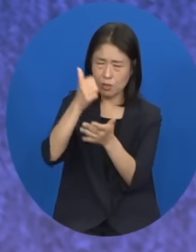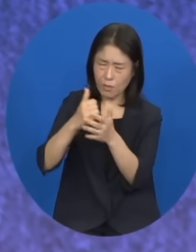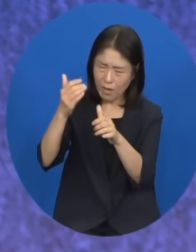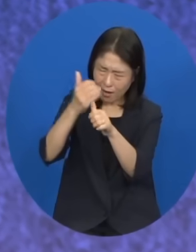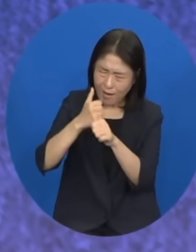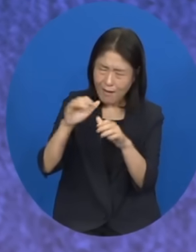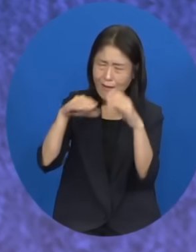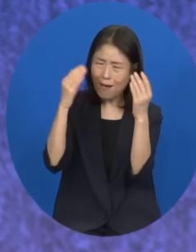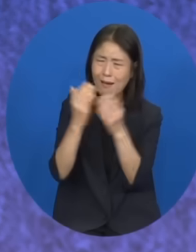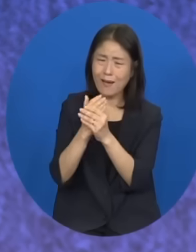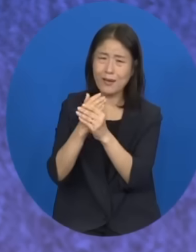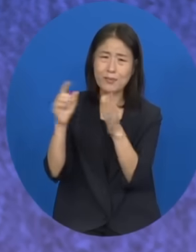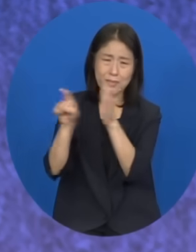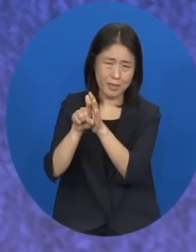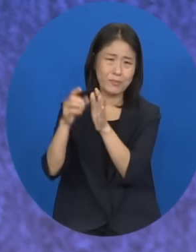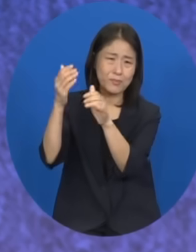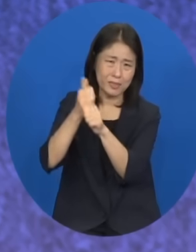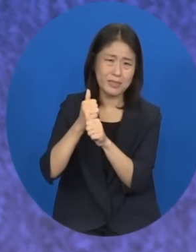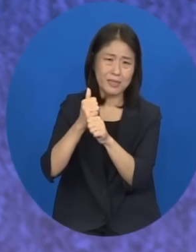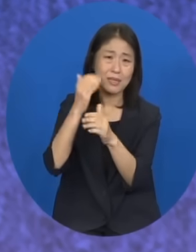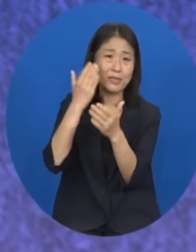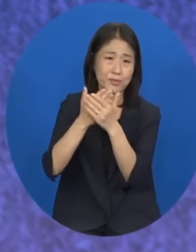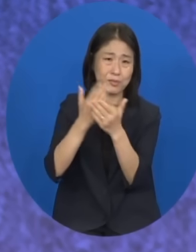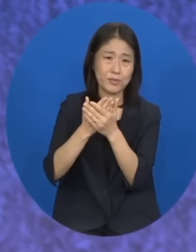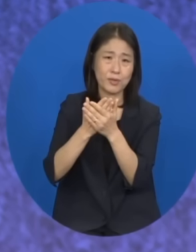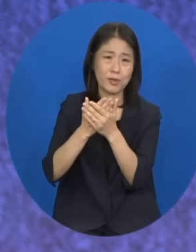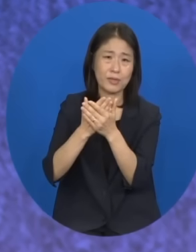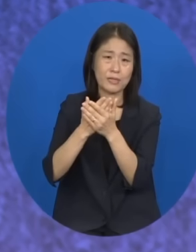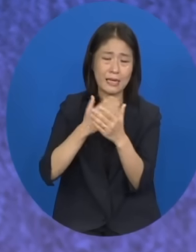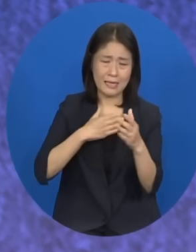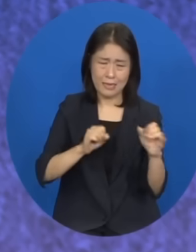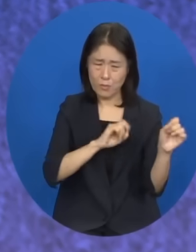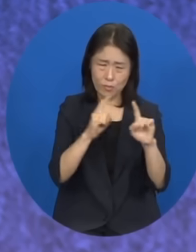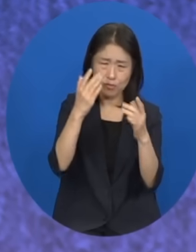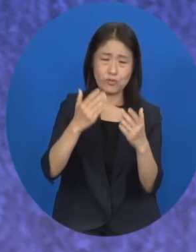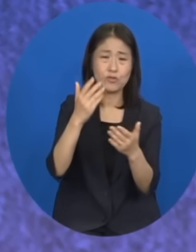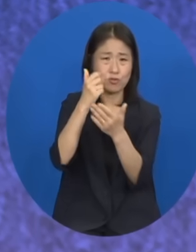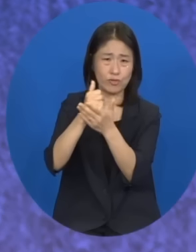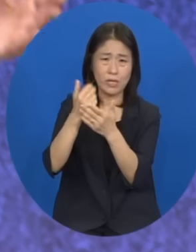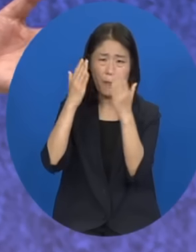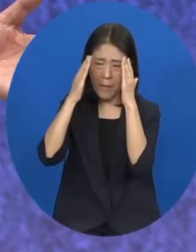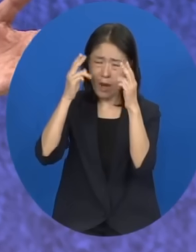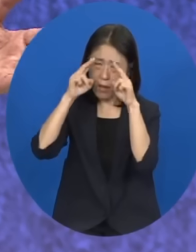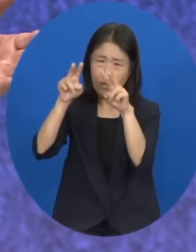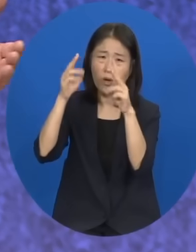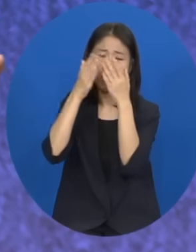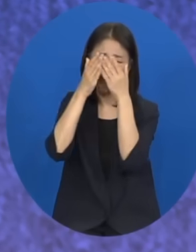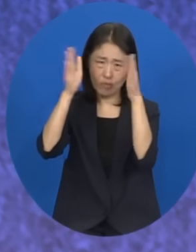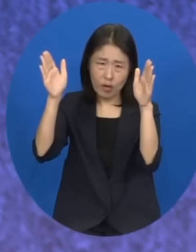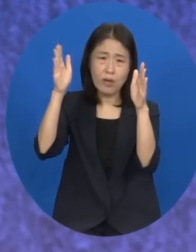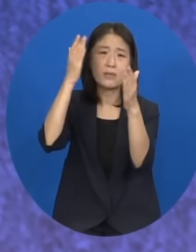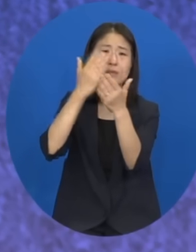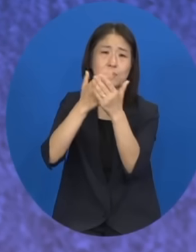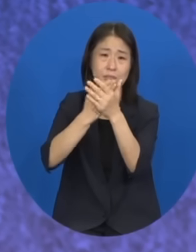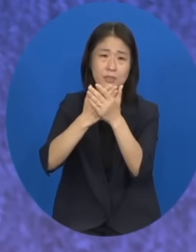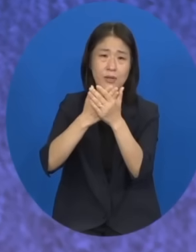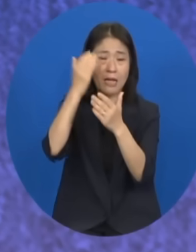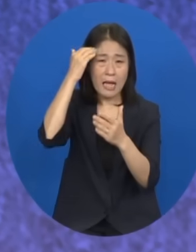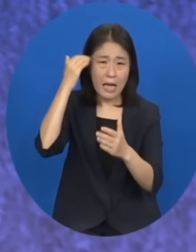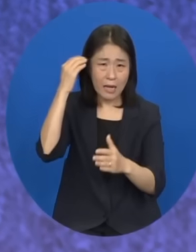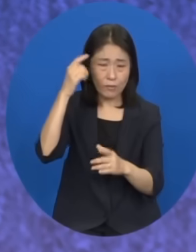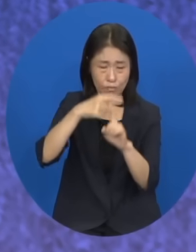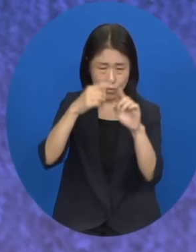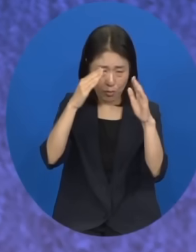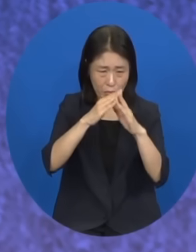해주소서. 우리를 다시 살리는 주님을 의지하게 해주옵소서. 주님을 바라보는 눈이 열리게 하소서. 한국교회의